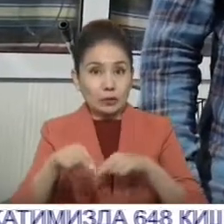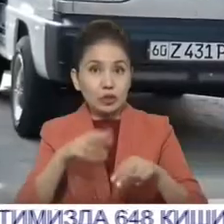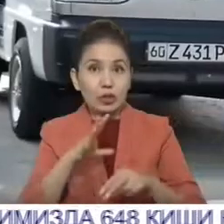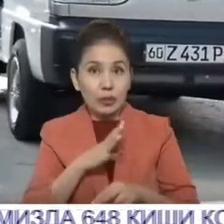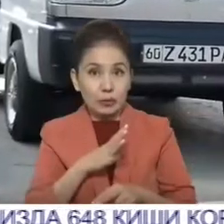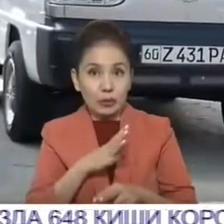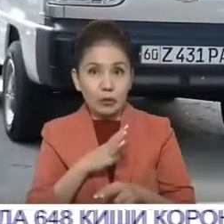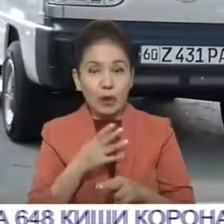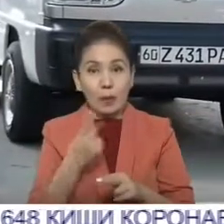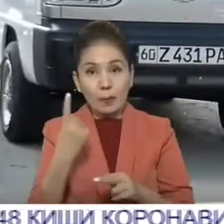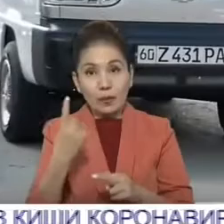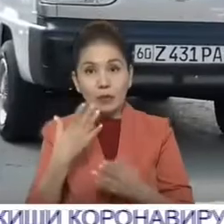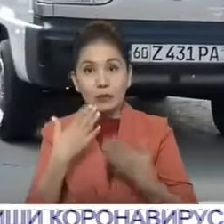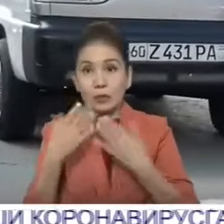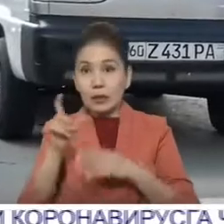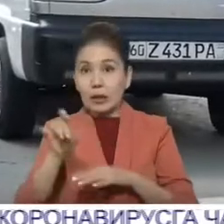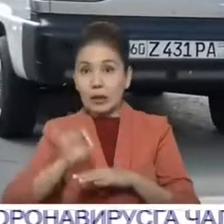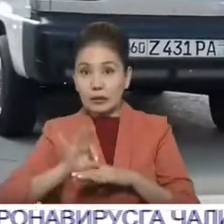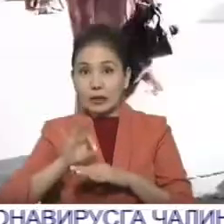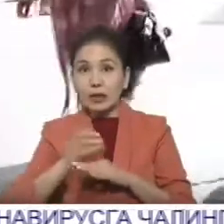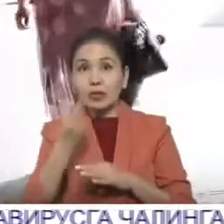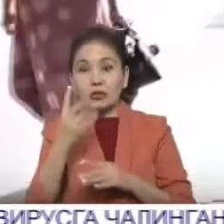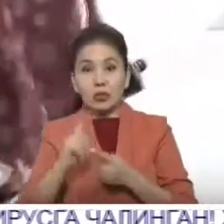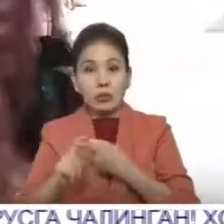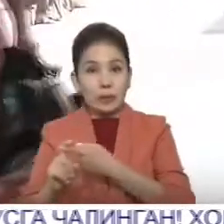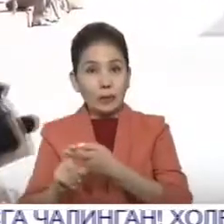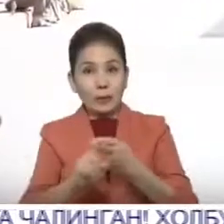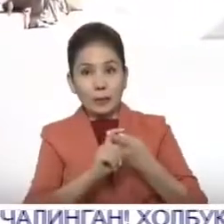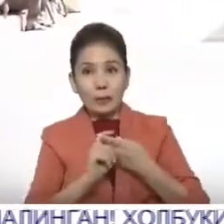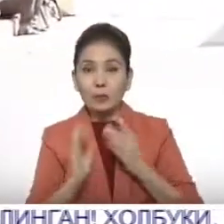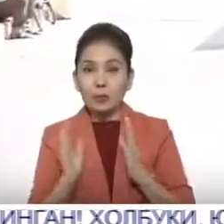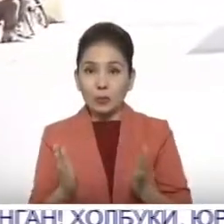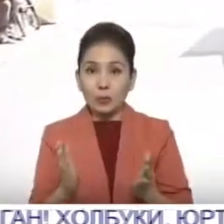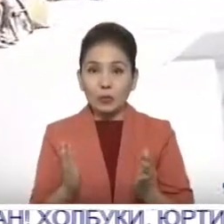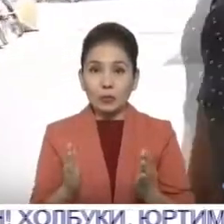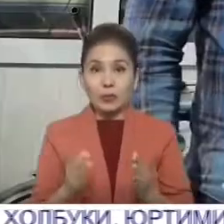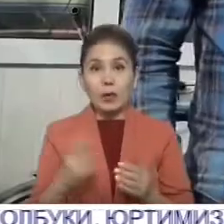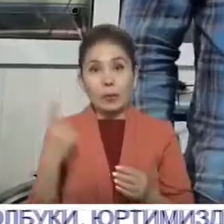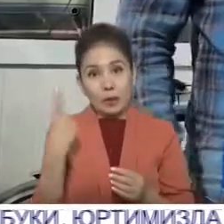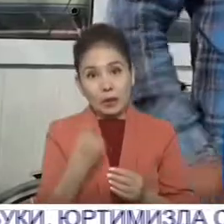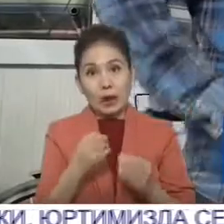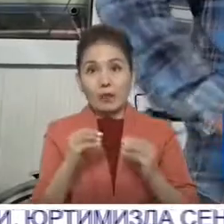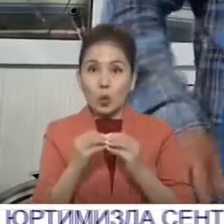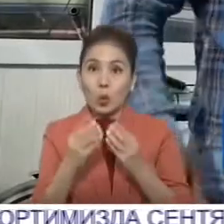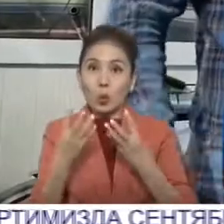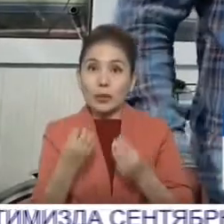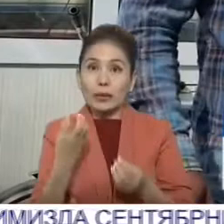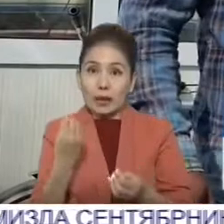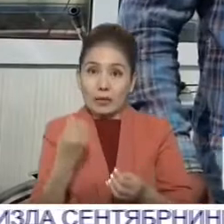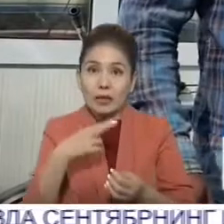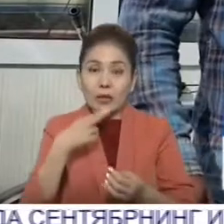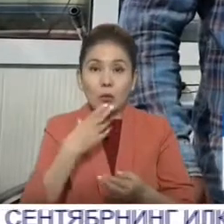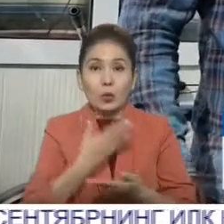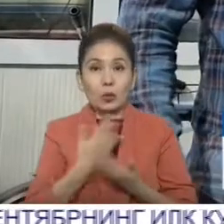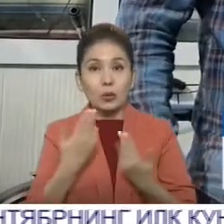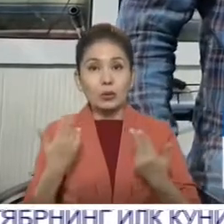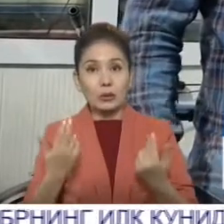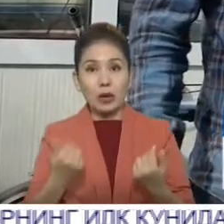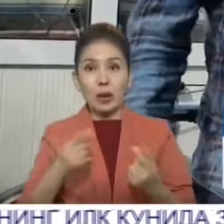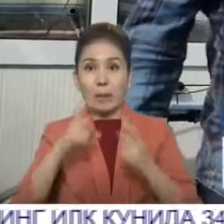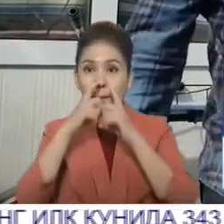ерга? Биттаси билан ичида касал бўлса ҳам нечта одамга юқади деганида? Бир ҳафта 10 кундан бери синим тўғриси яна эътиборсиз бўлиб қолди. Мисол